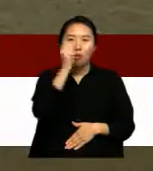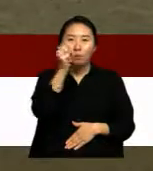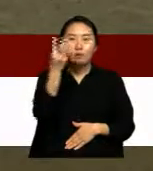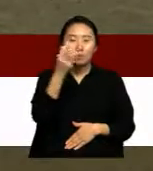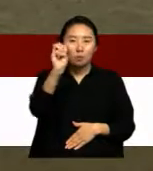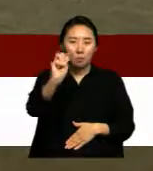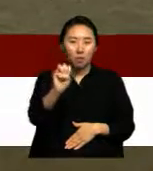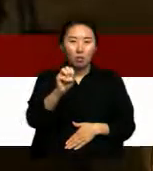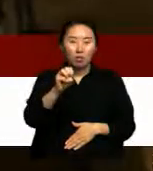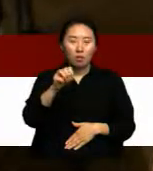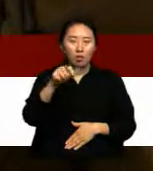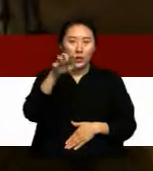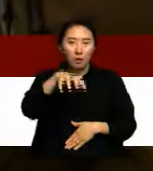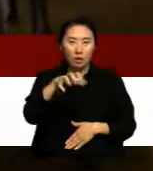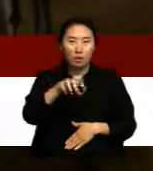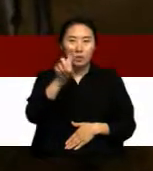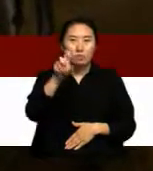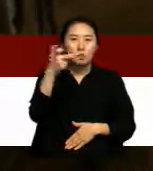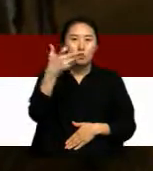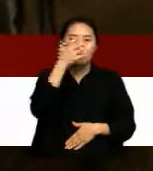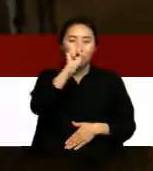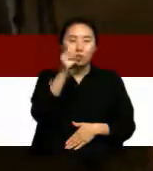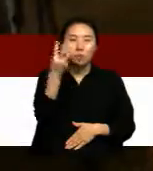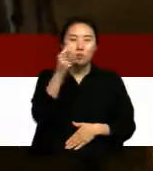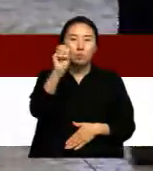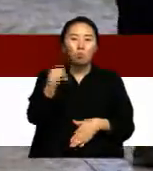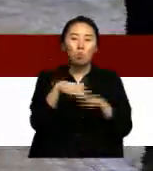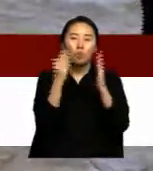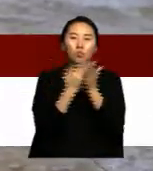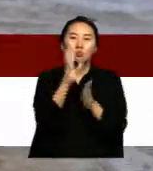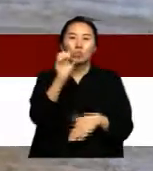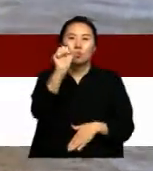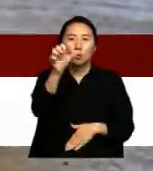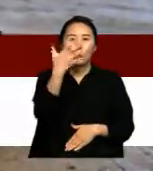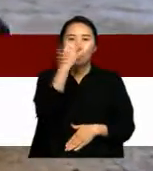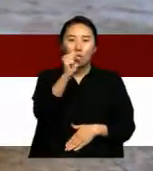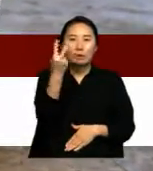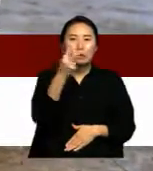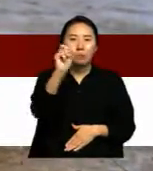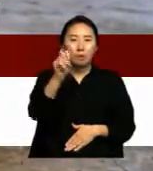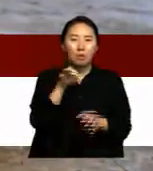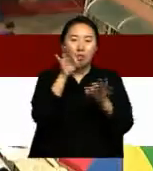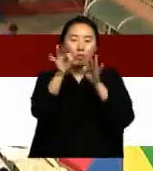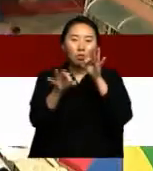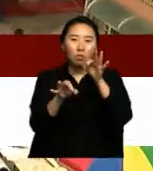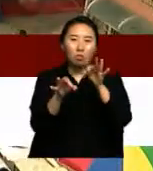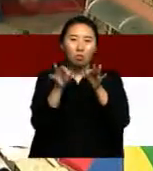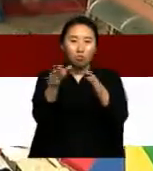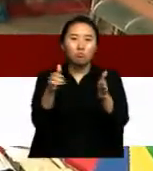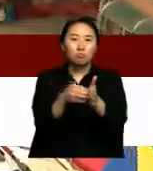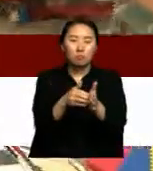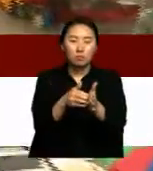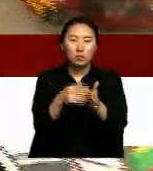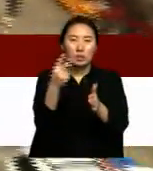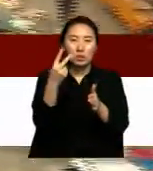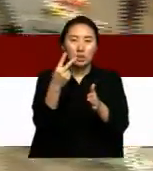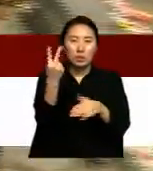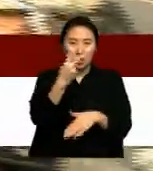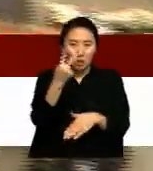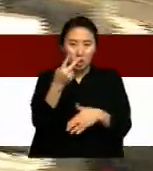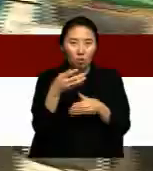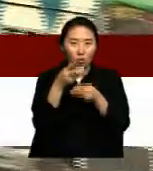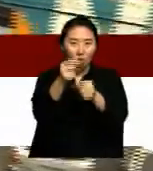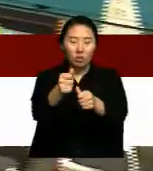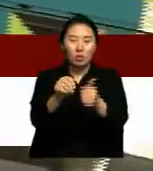원, 가평군비 17억 3천만 원 등 모두 45억 2천만 원의 사업비가 투입됩니다. 2천여 제곱미터